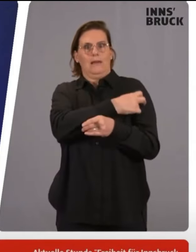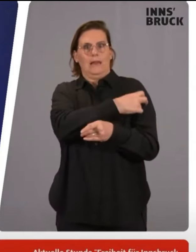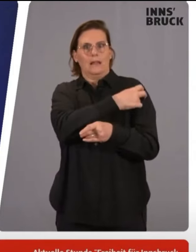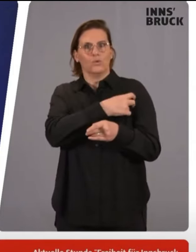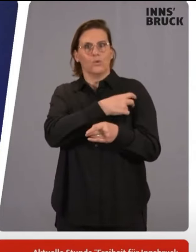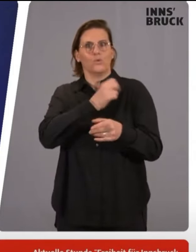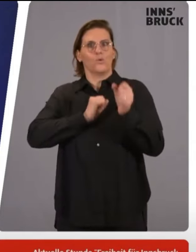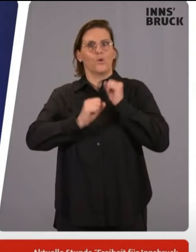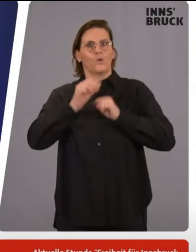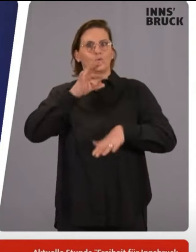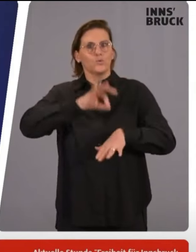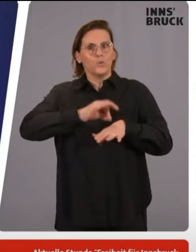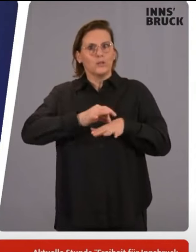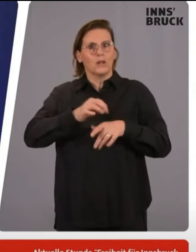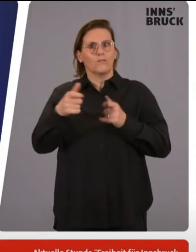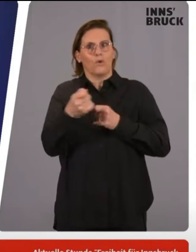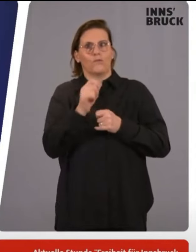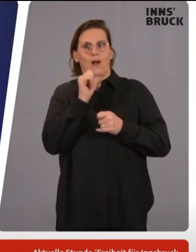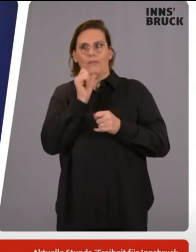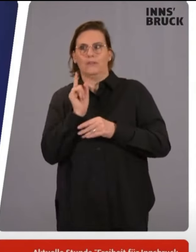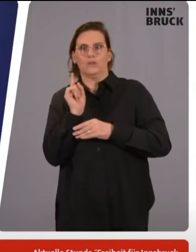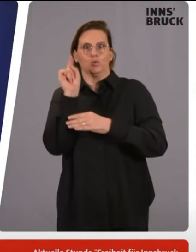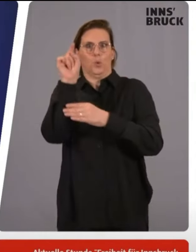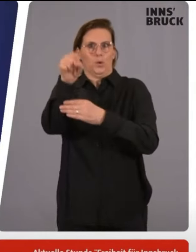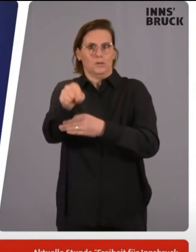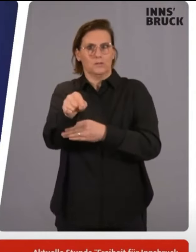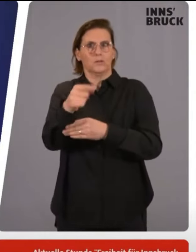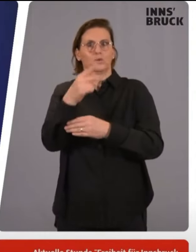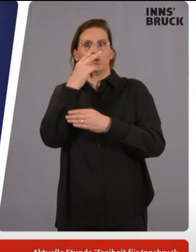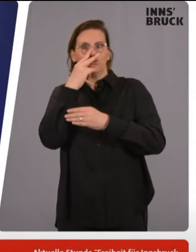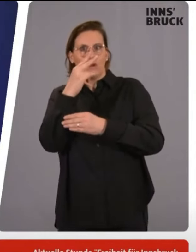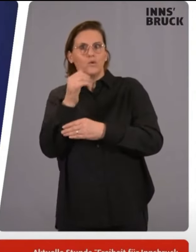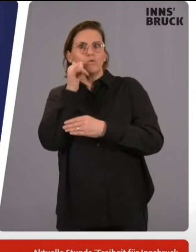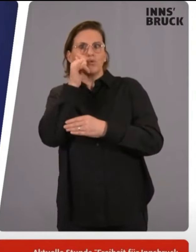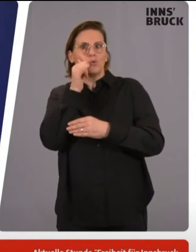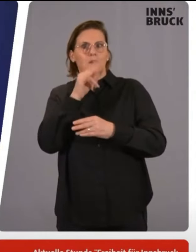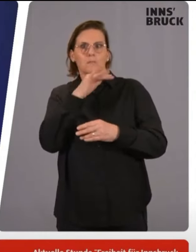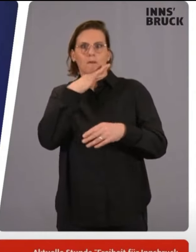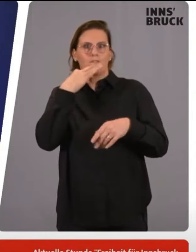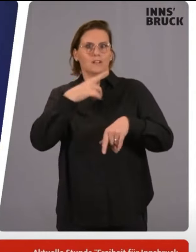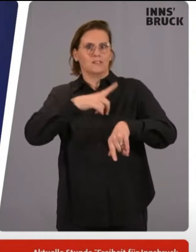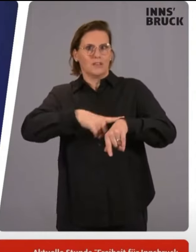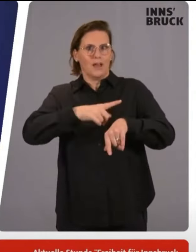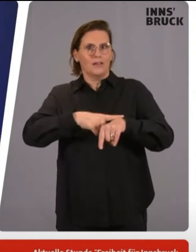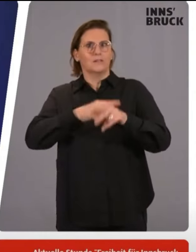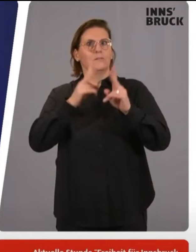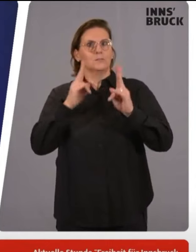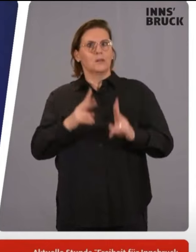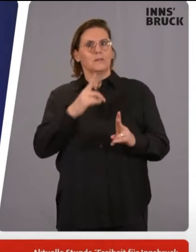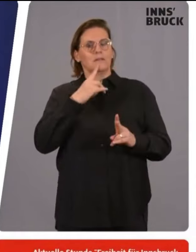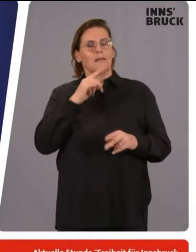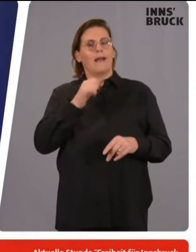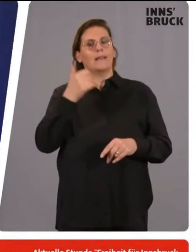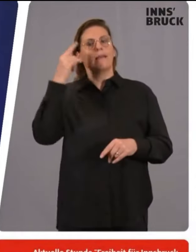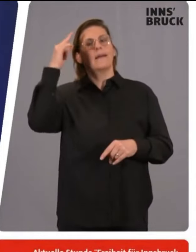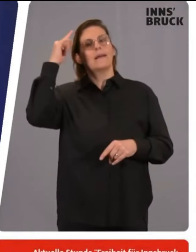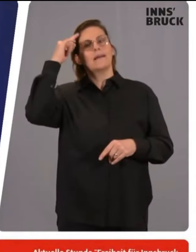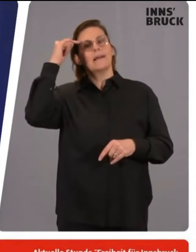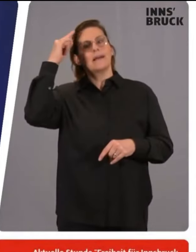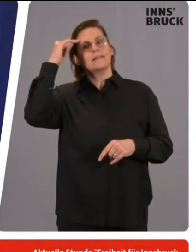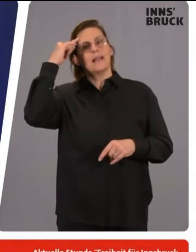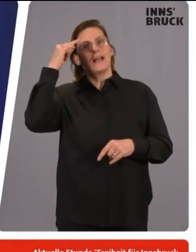lassen das ist der ausblück der Grünen ich habe nichtmer viel Zeit ich kann nur etwas sagen ich ma jetzt eine Gedenk